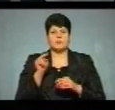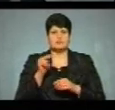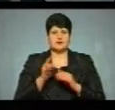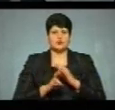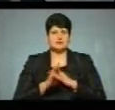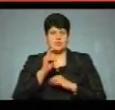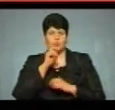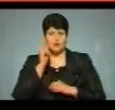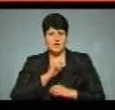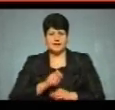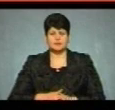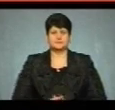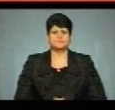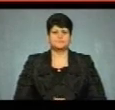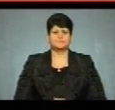випуску.